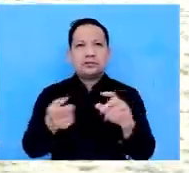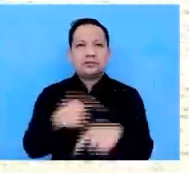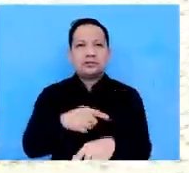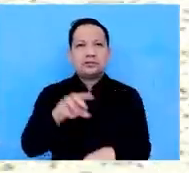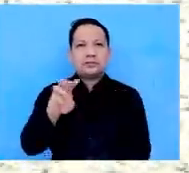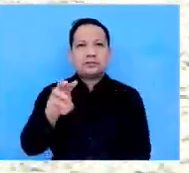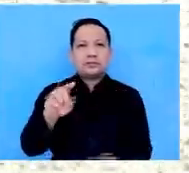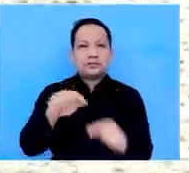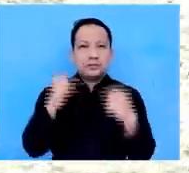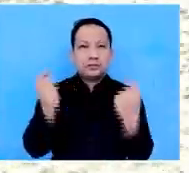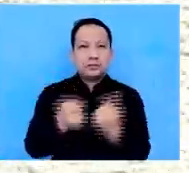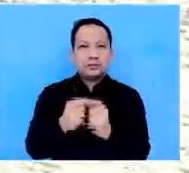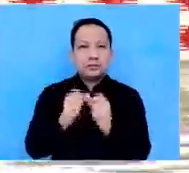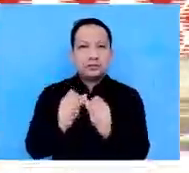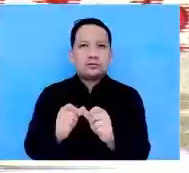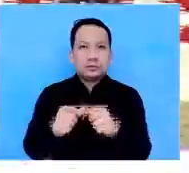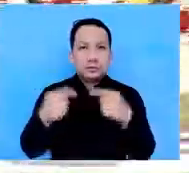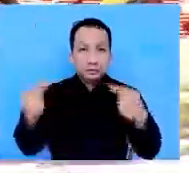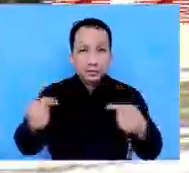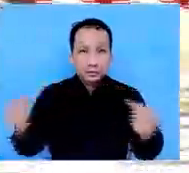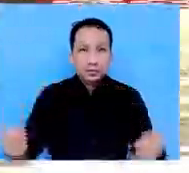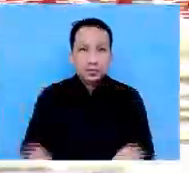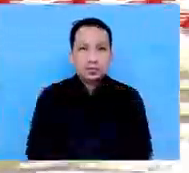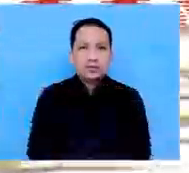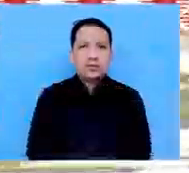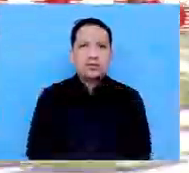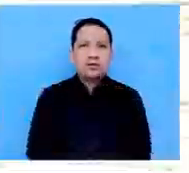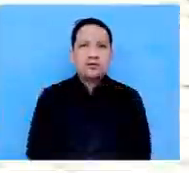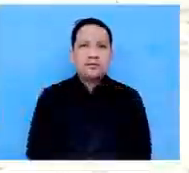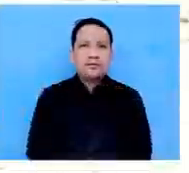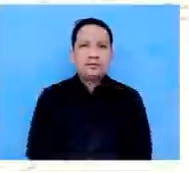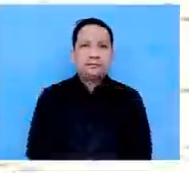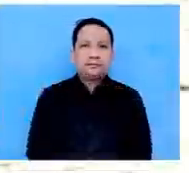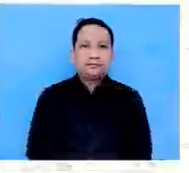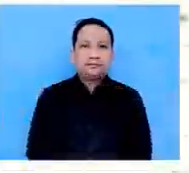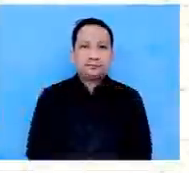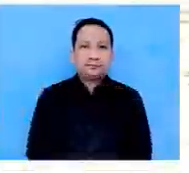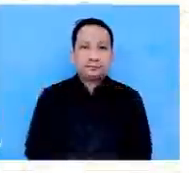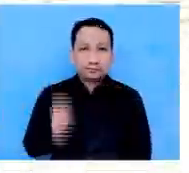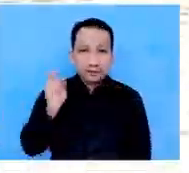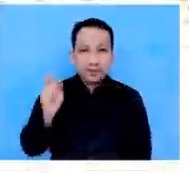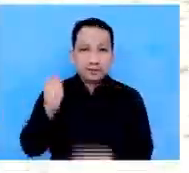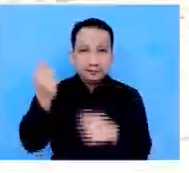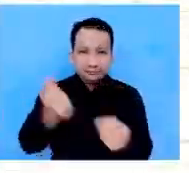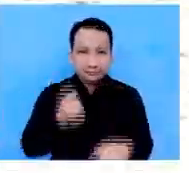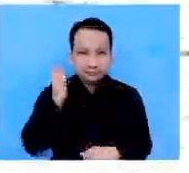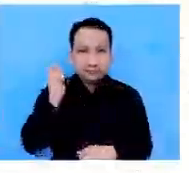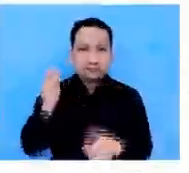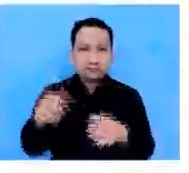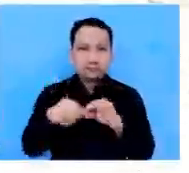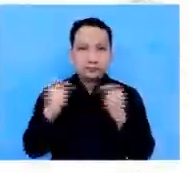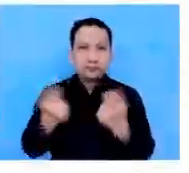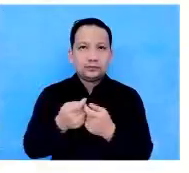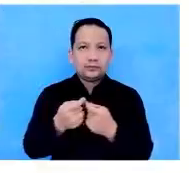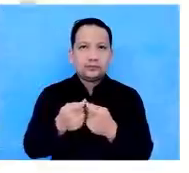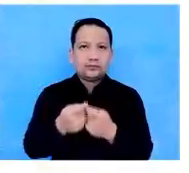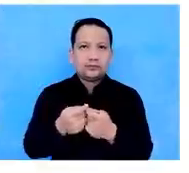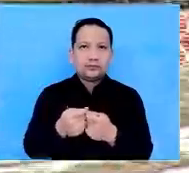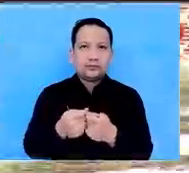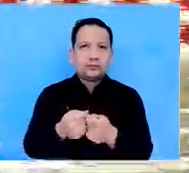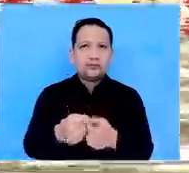na team ang naglaban-laban. Pambihirang koordinasyon at bilis sa pagsagwa ng ipinakita ng bawat team.